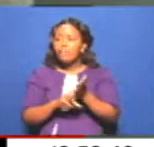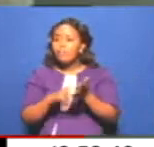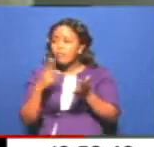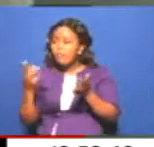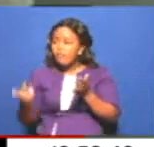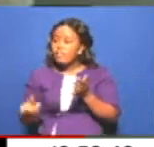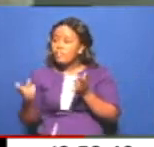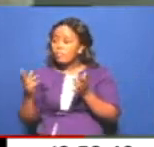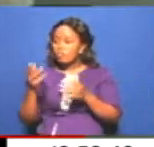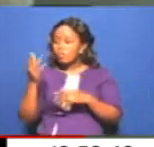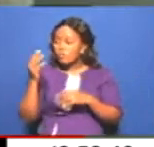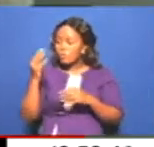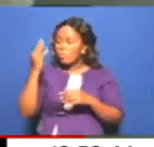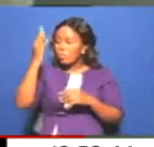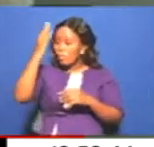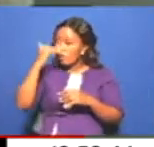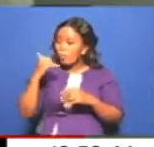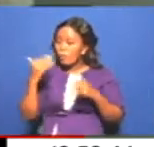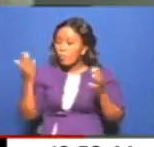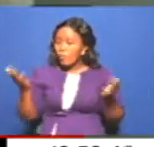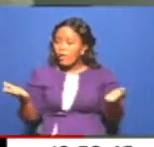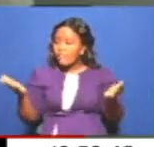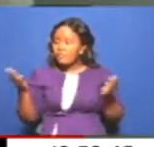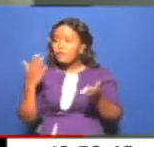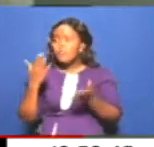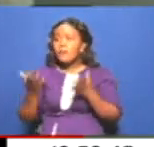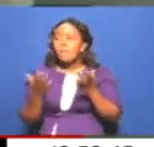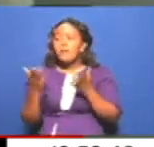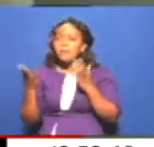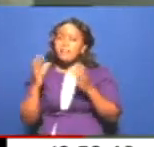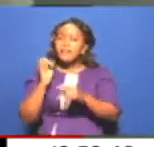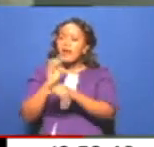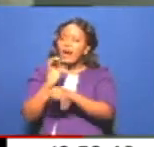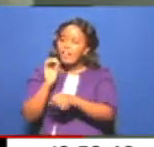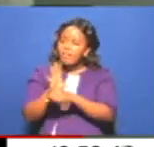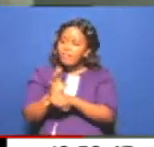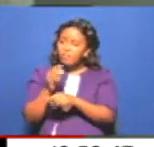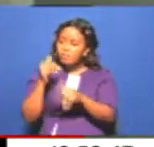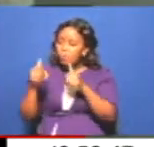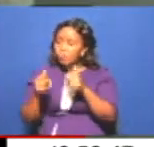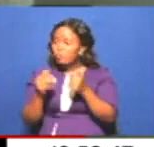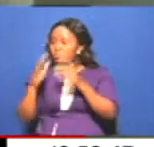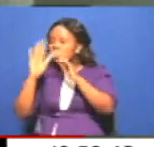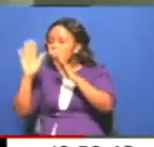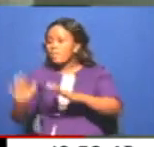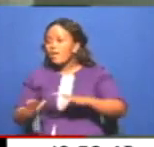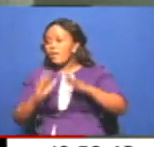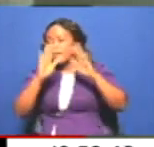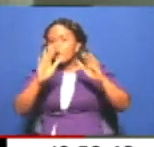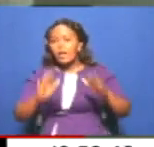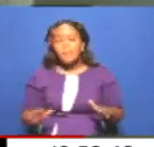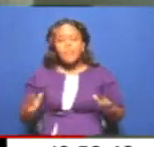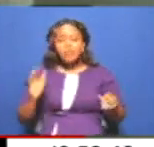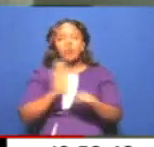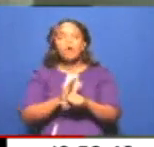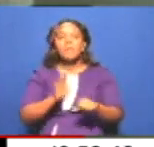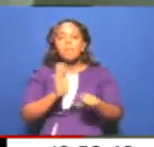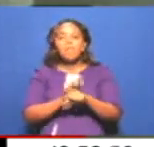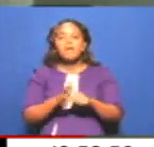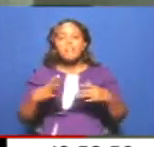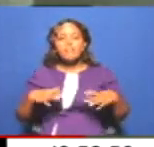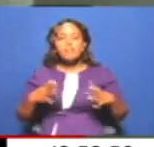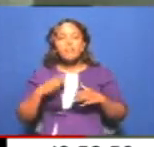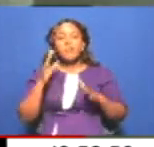sababu ama kisa na maana, sababu ya pengine ushawishi ule ambaye atawashawishi watu, ili ashawishi watu wengi kuliko pengine yule